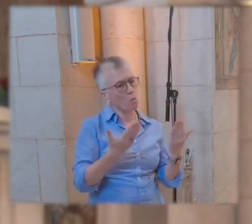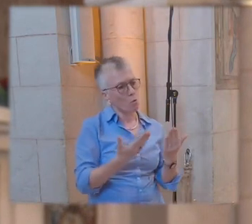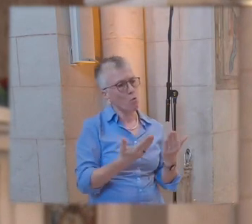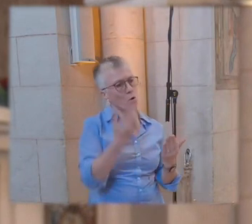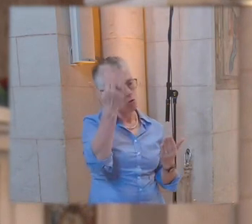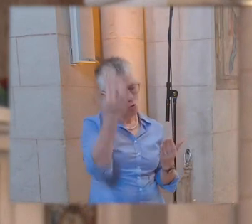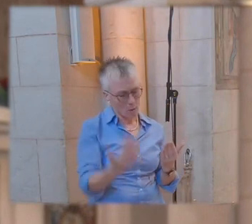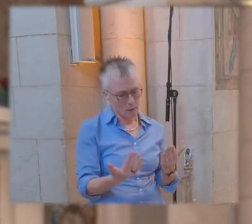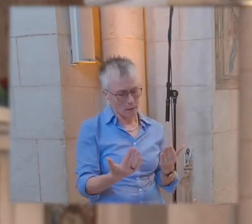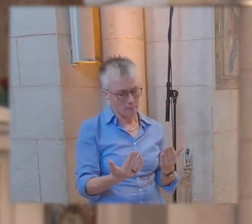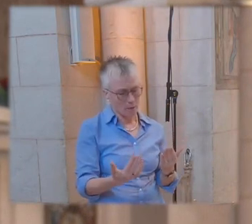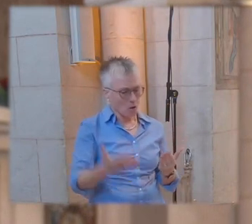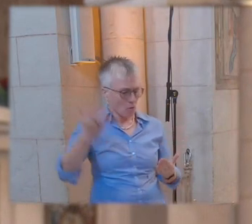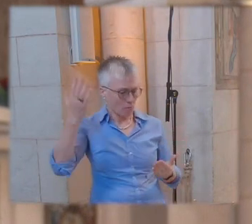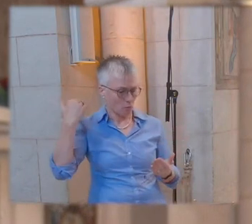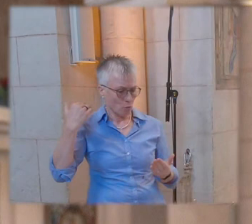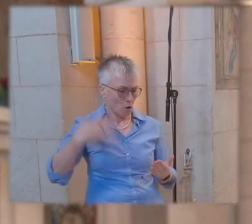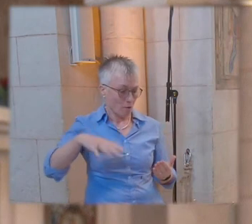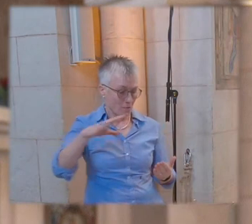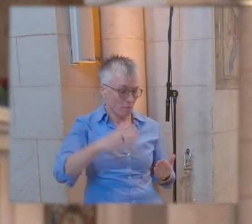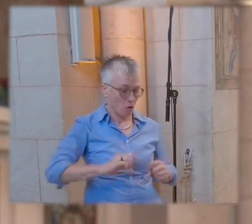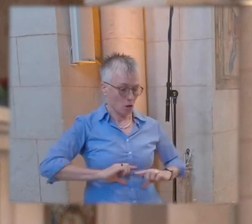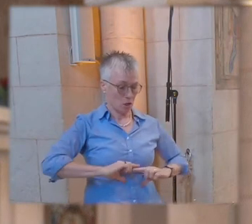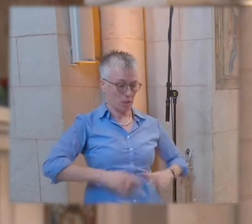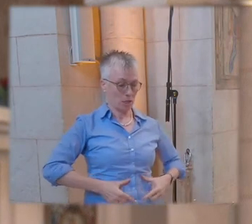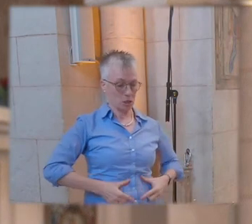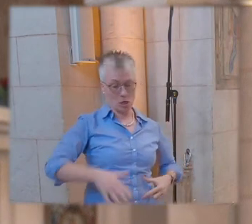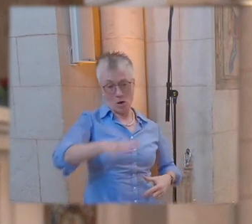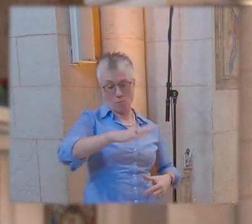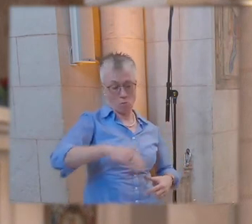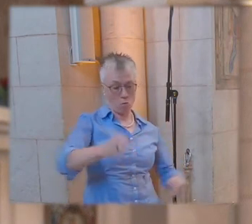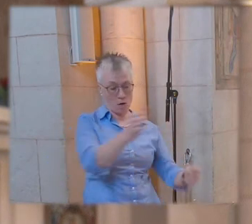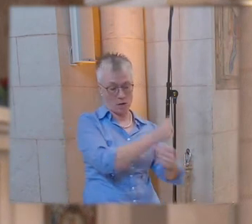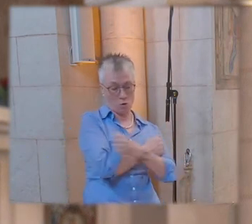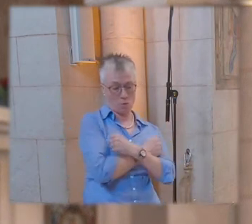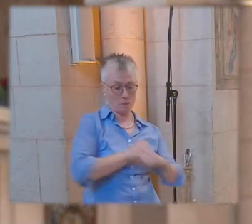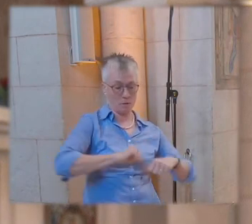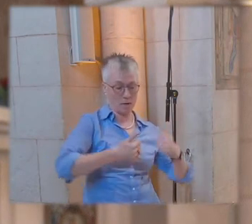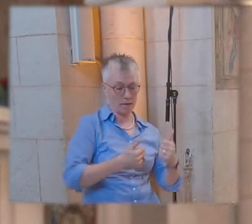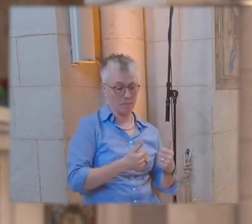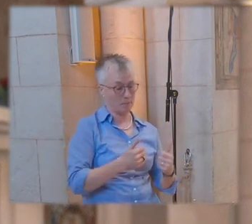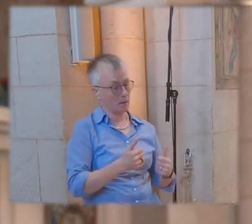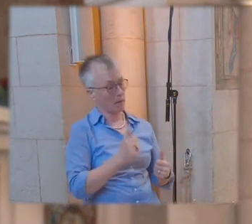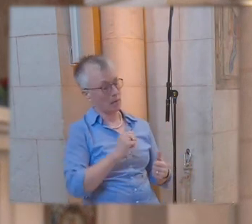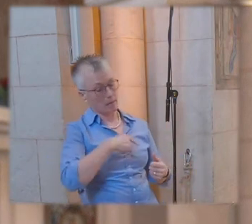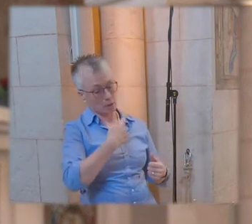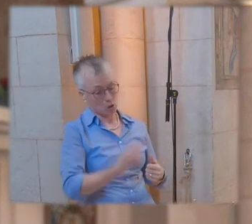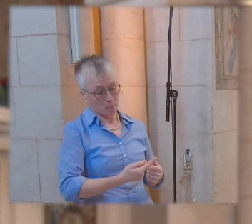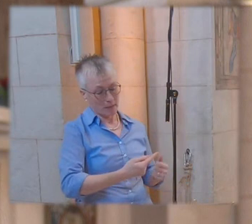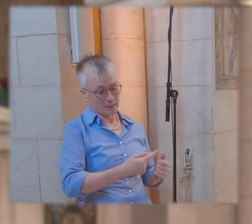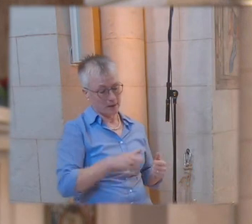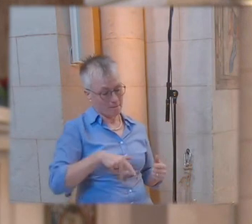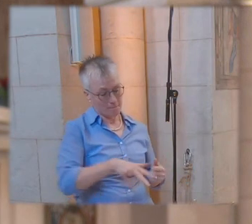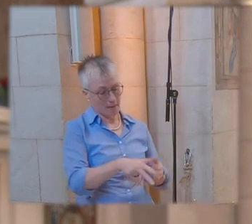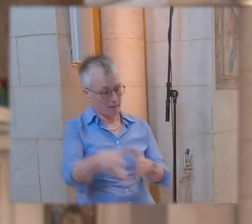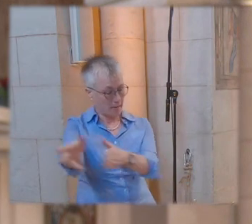auf und schlugen die Richtung zum Roten Meer ein, um Edom zu entgehen. Das Volk